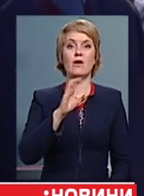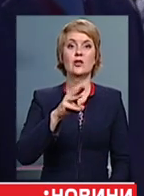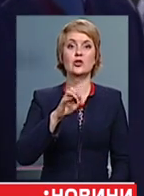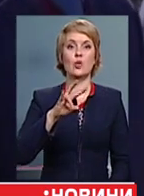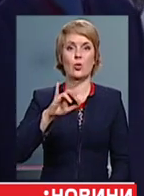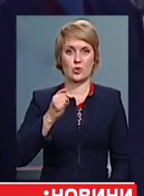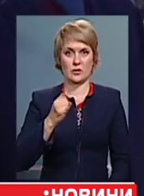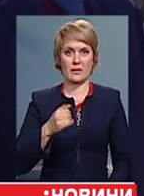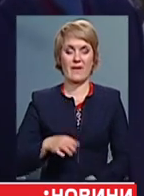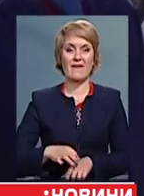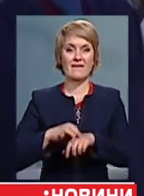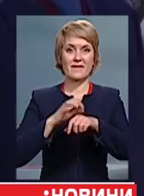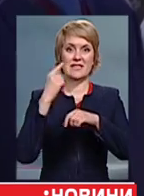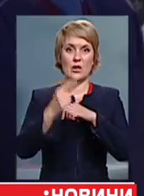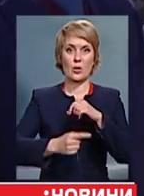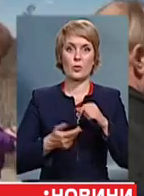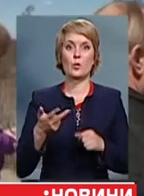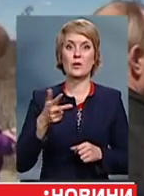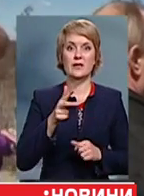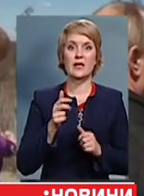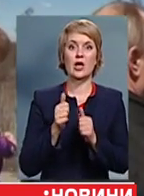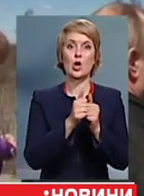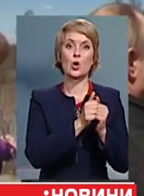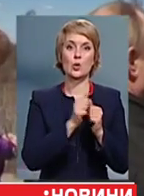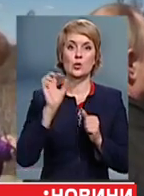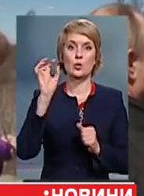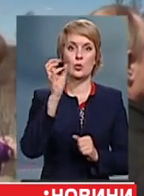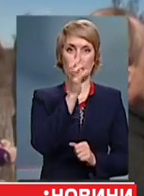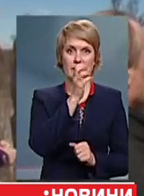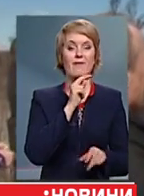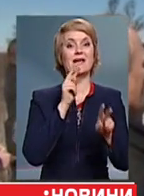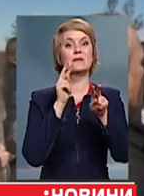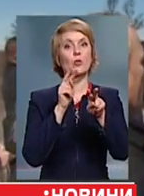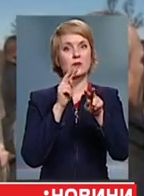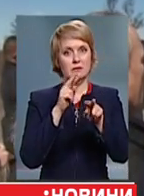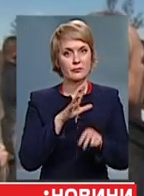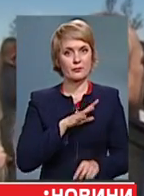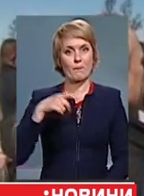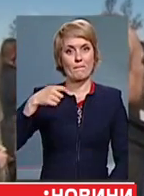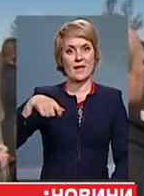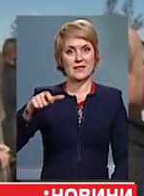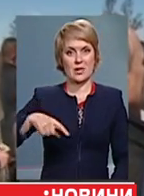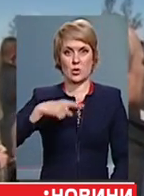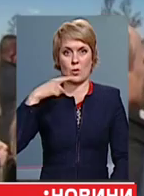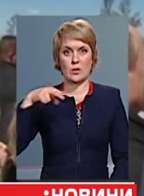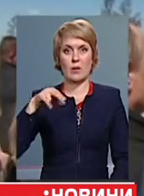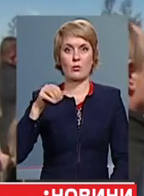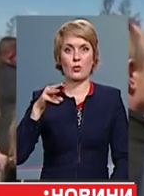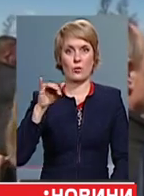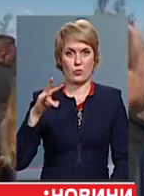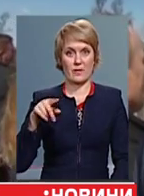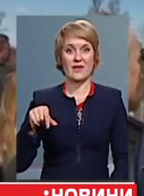«Союз» успішно вивів на орбіту три супутники. За стартом спостерігав і російський президент Володимир Путін. Він був на космодромі і вчора, коли